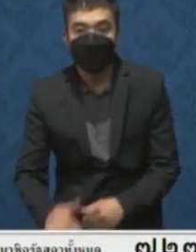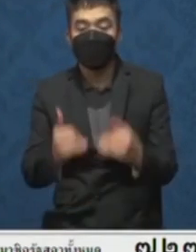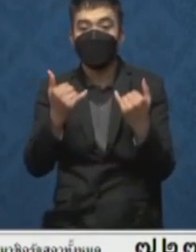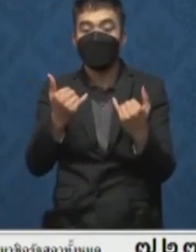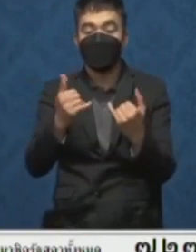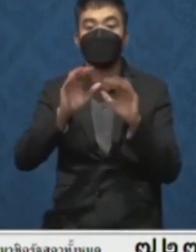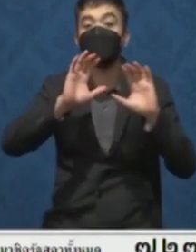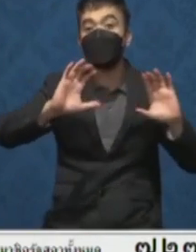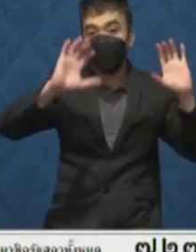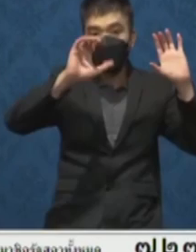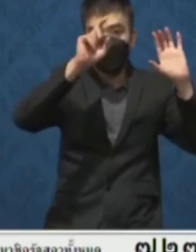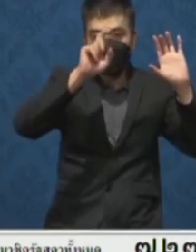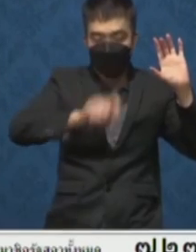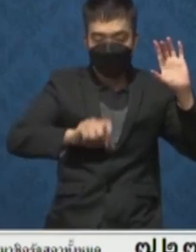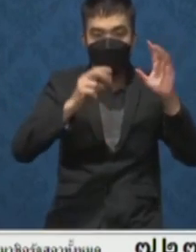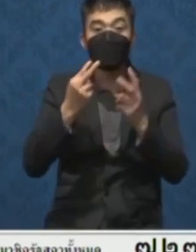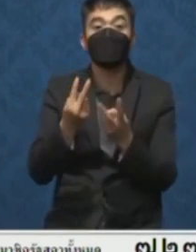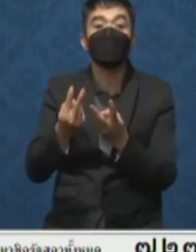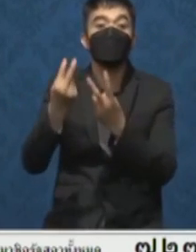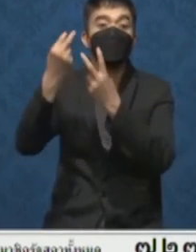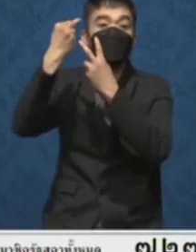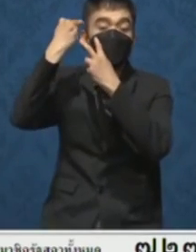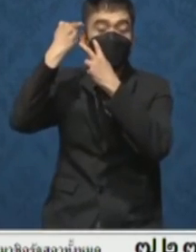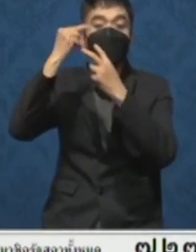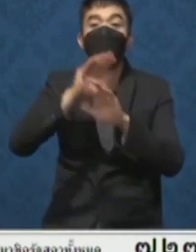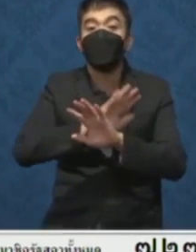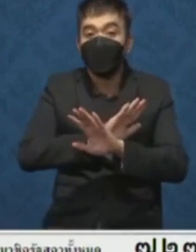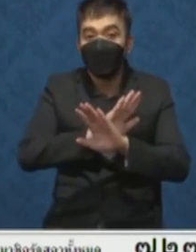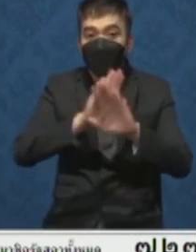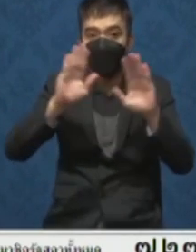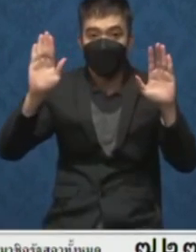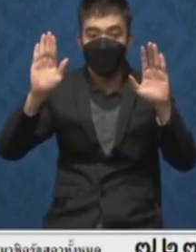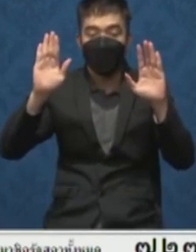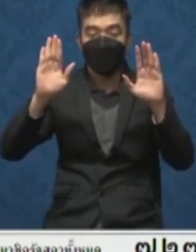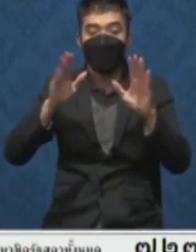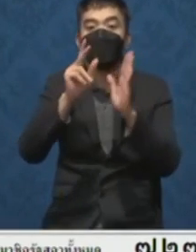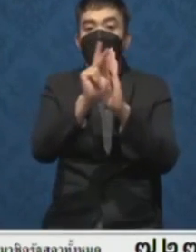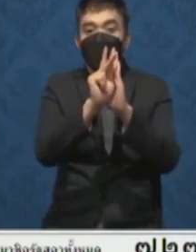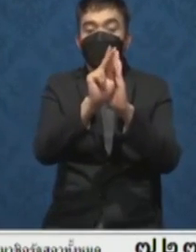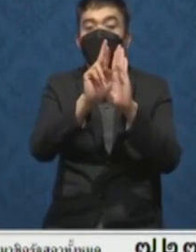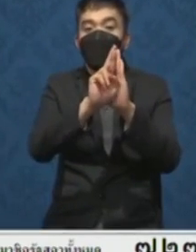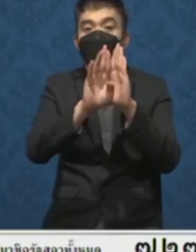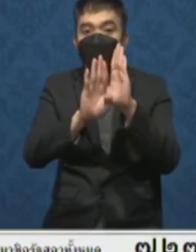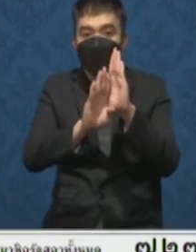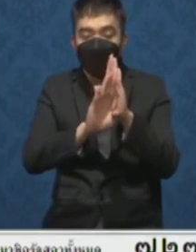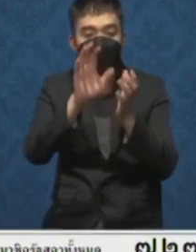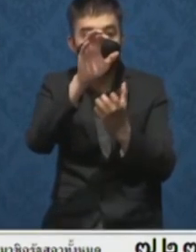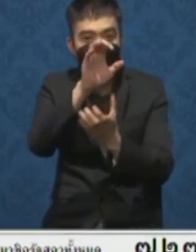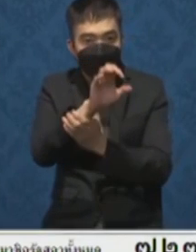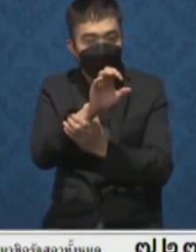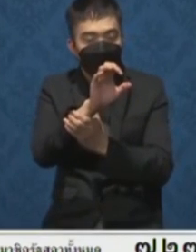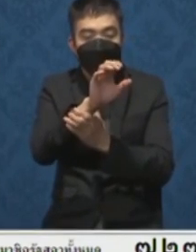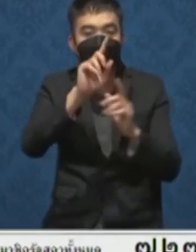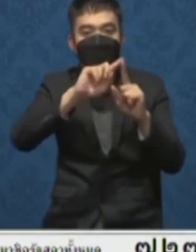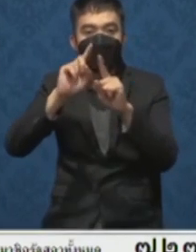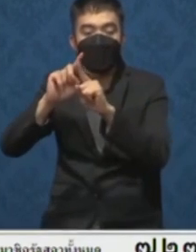นการทบทวนยกเลิกกฎระเบียบข้อบงครับกลไกลรวมทงมัตติขนมตร